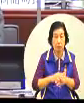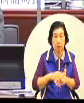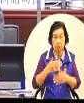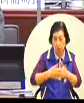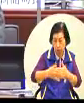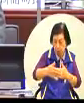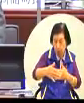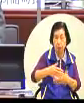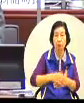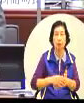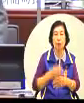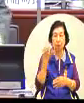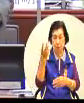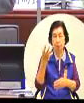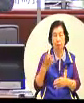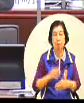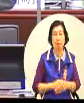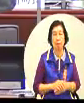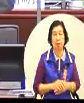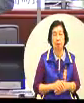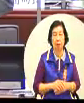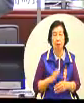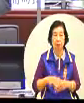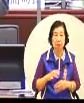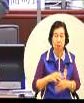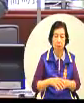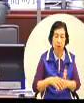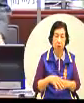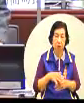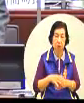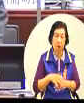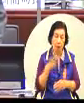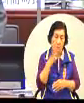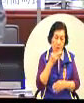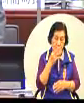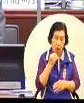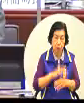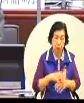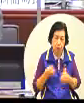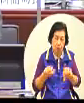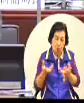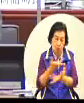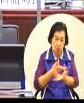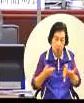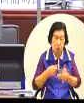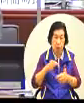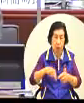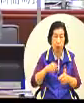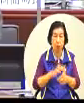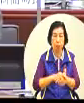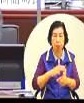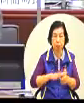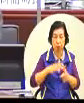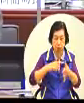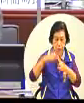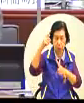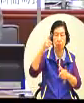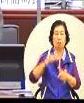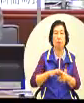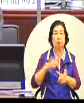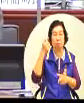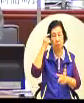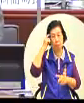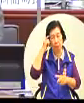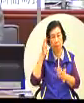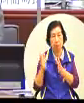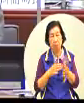过程，当然如果空谈讨论很多高度的理想，我在我年轻的时候